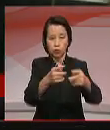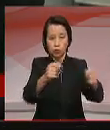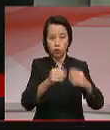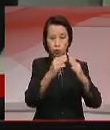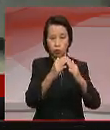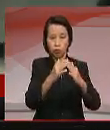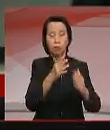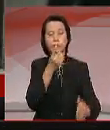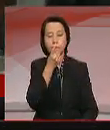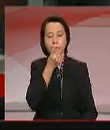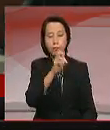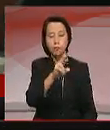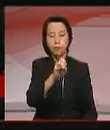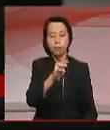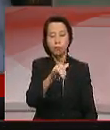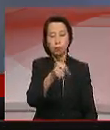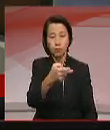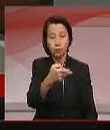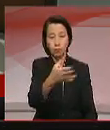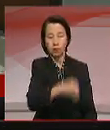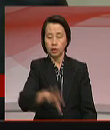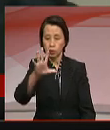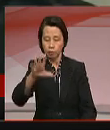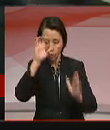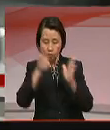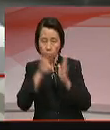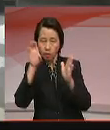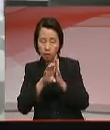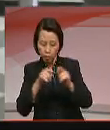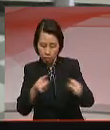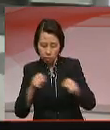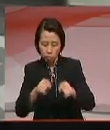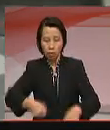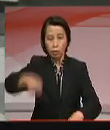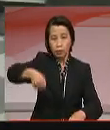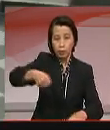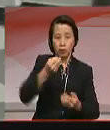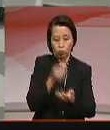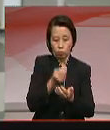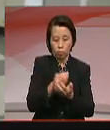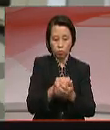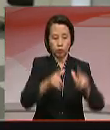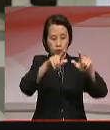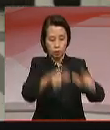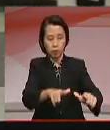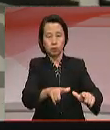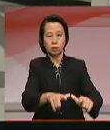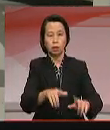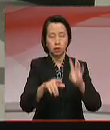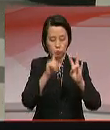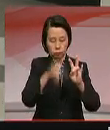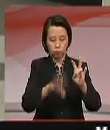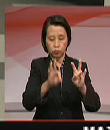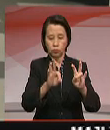kediaman Datin seri rosmah Mansur serta lima keping gambar tempat bak berisi wall tersebut diletakkan pada